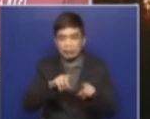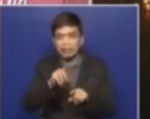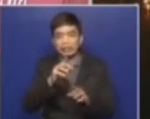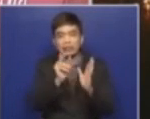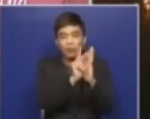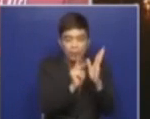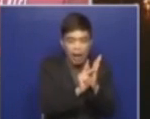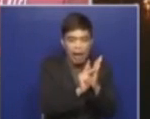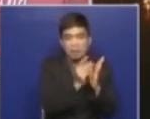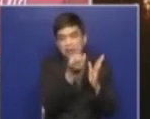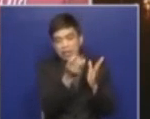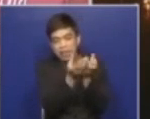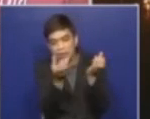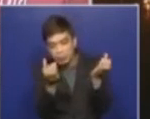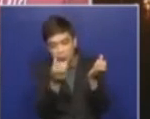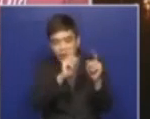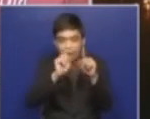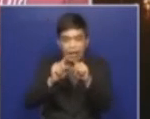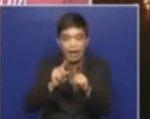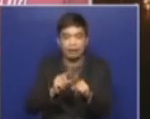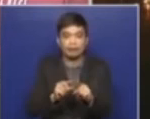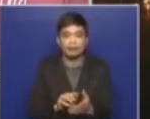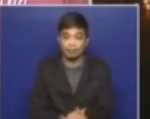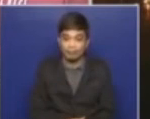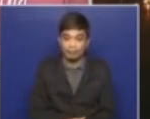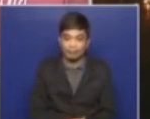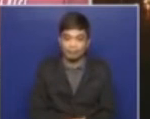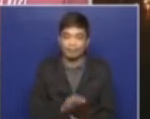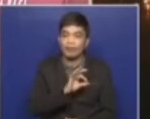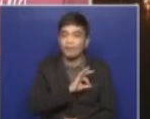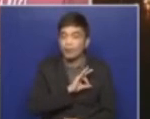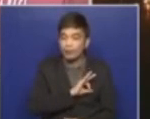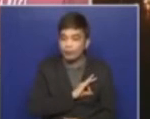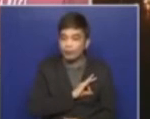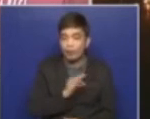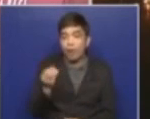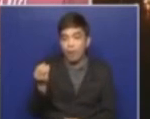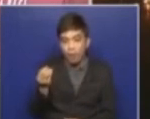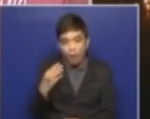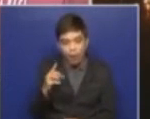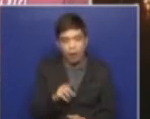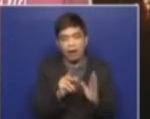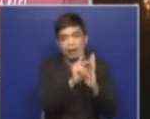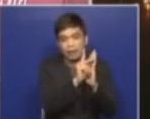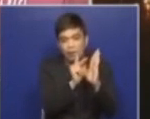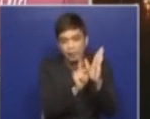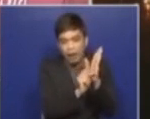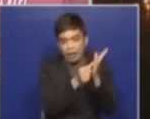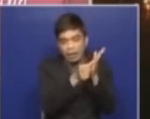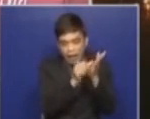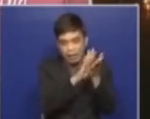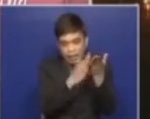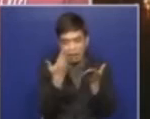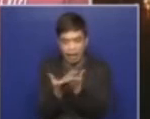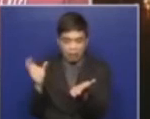ทีมีท่านสมาชิกค่ะได้ยกประเด็นว่าการแก้รัฐธรรมนูญฉบับนี้เป็นการสิ้นเปลืองงบประมาณแผ่นดิน